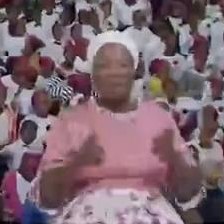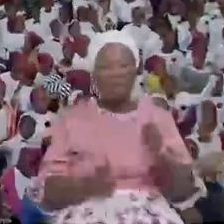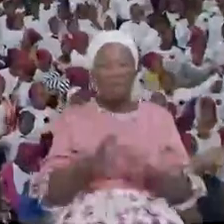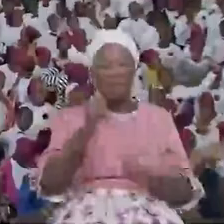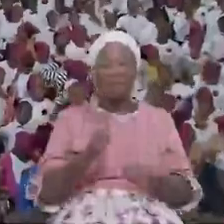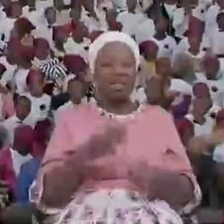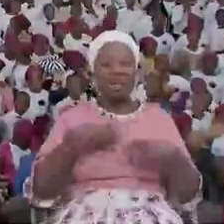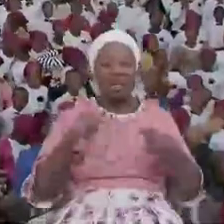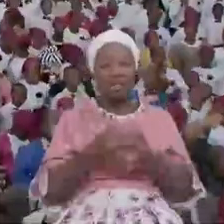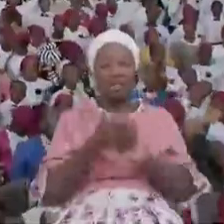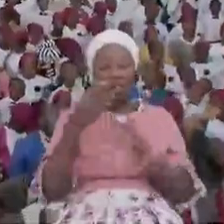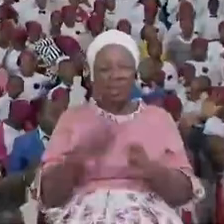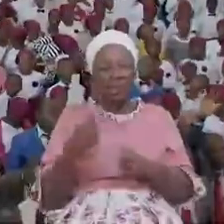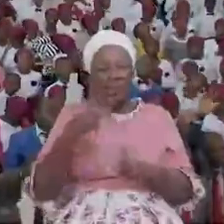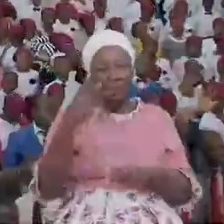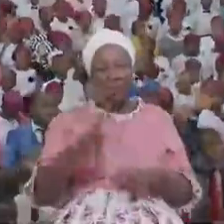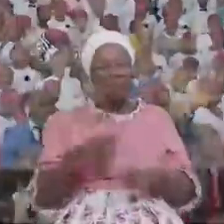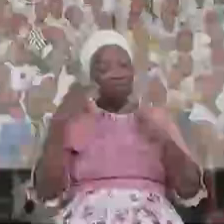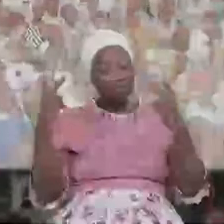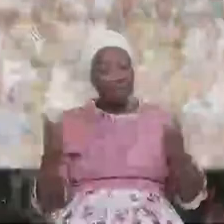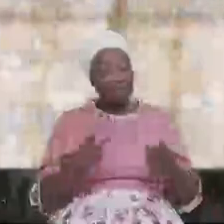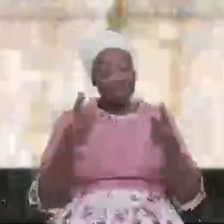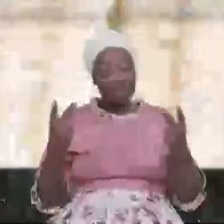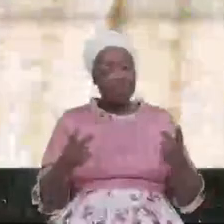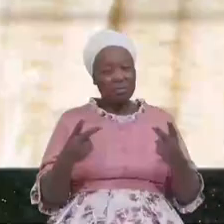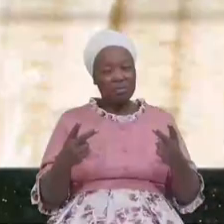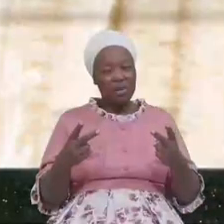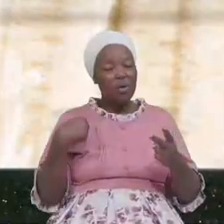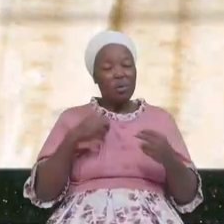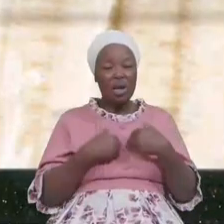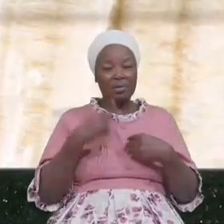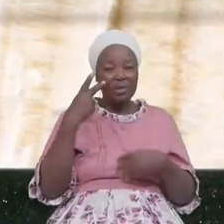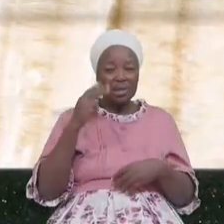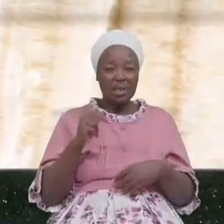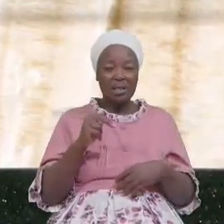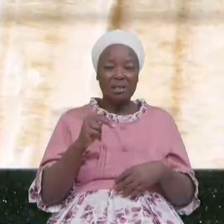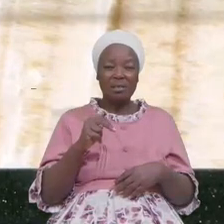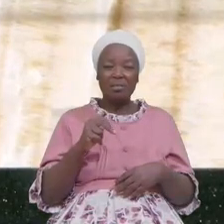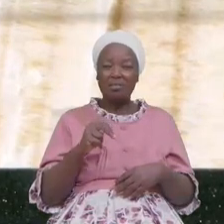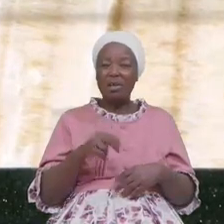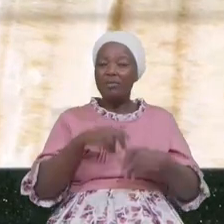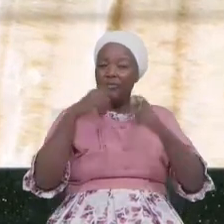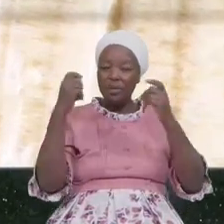Nous avons vu le triomphe. Nous avons vu la puissance victorieuse.